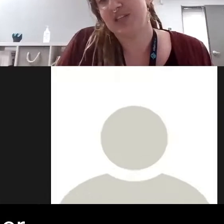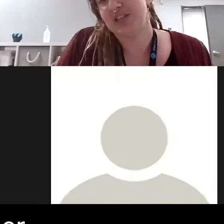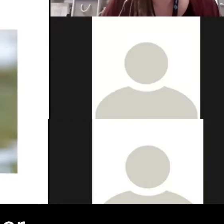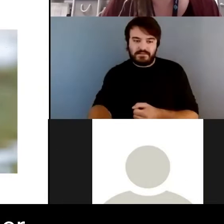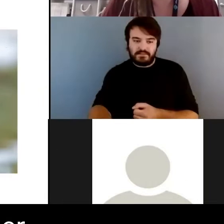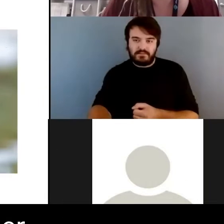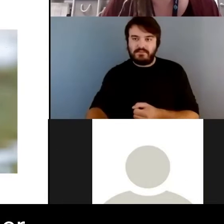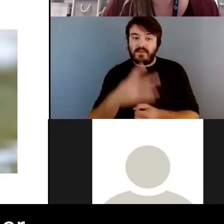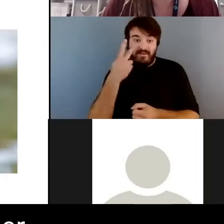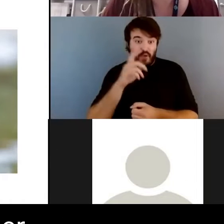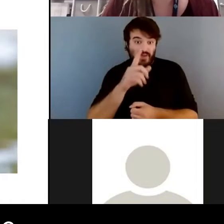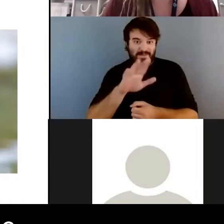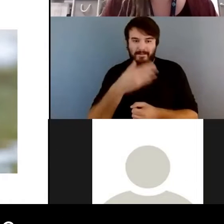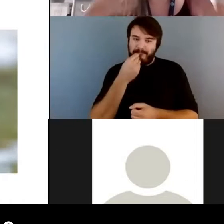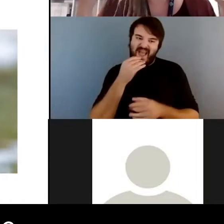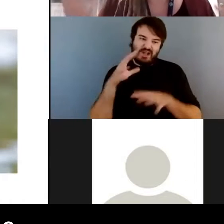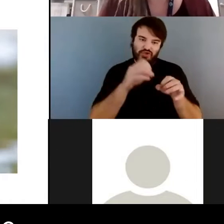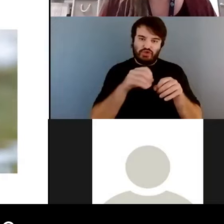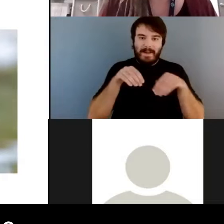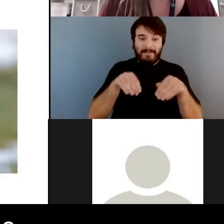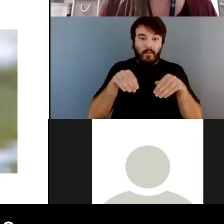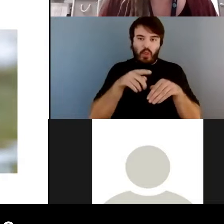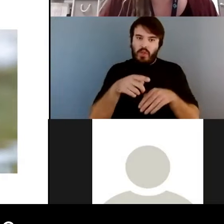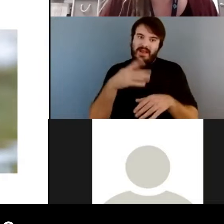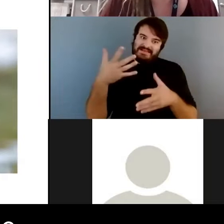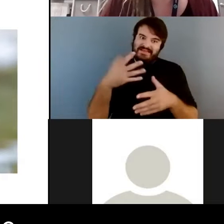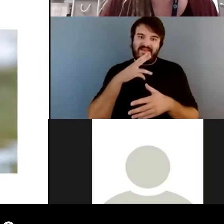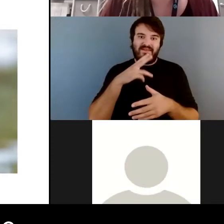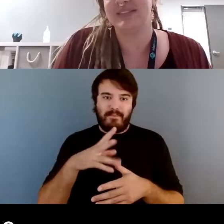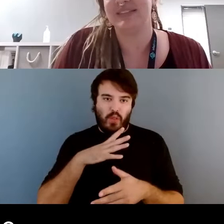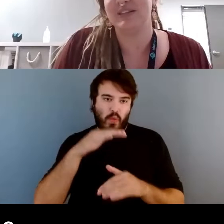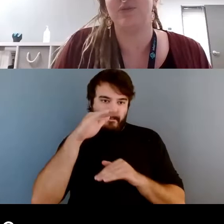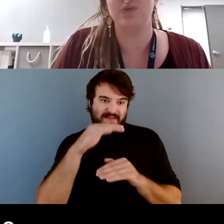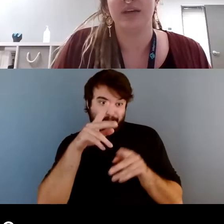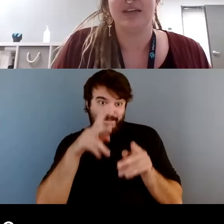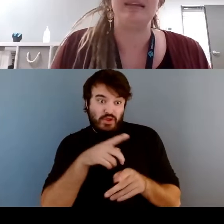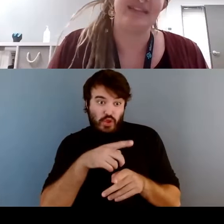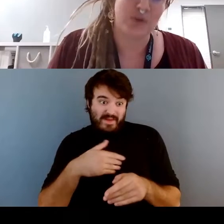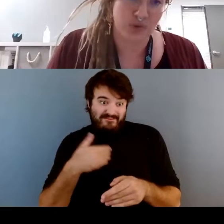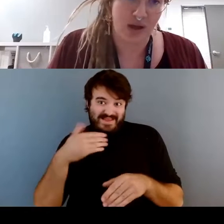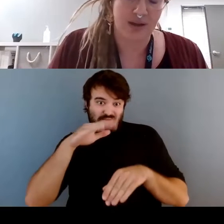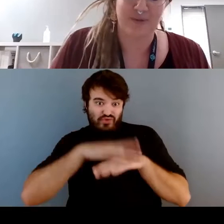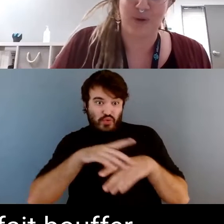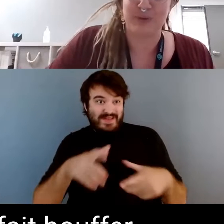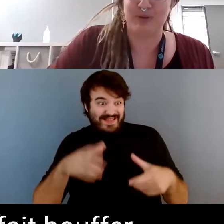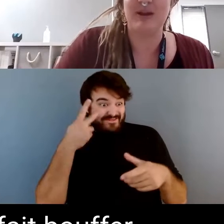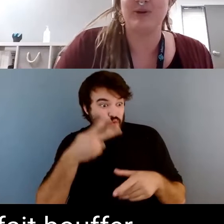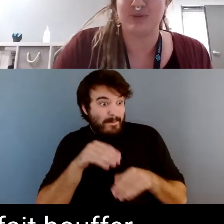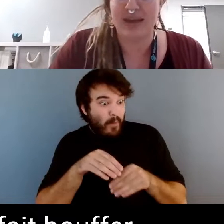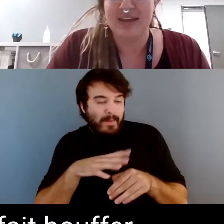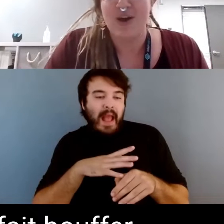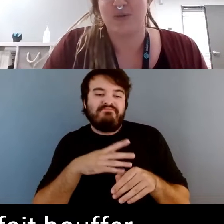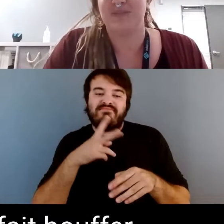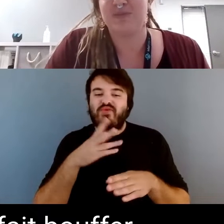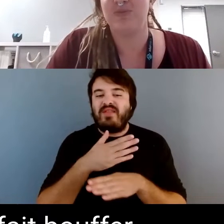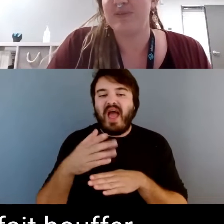fait manger par une vilaine marmotte. Il y a même une personne qui vit dans l'édifice qui l'a vu, mais il était trop tard. Donc,